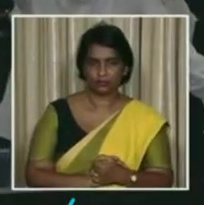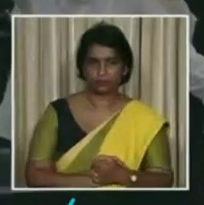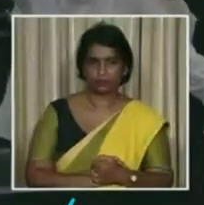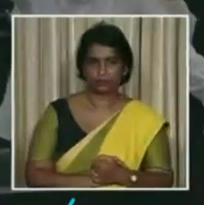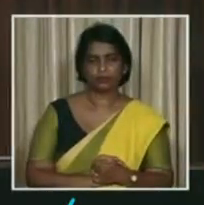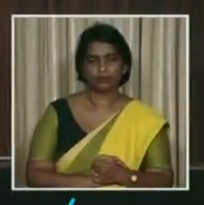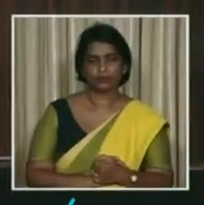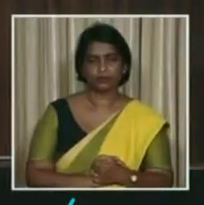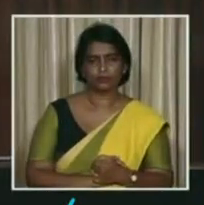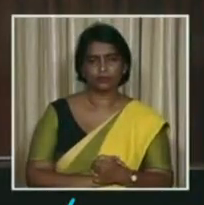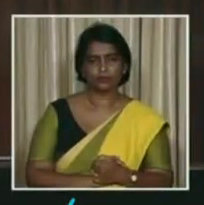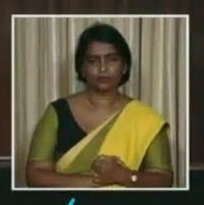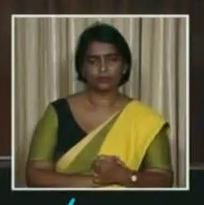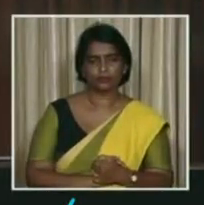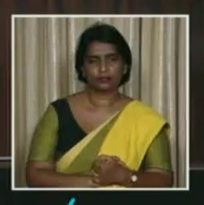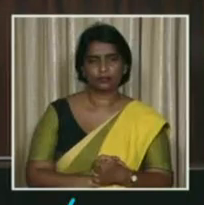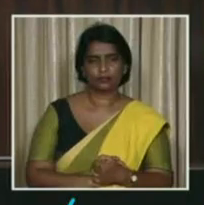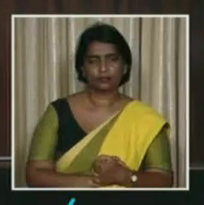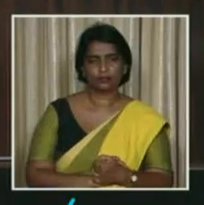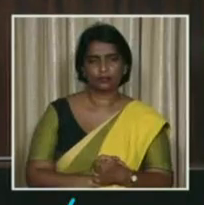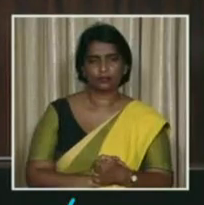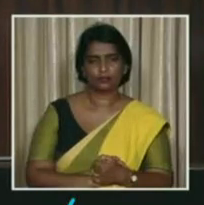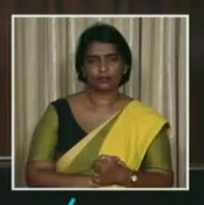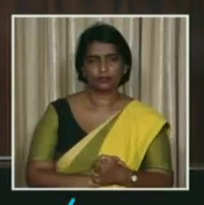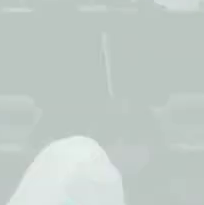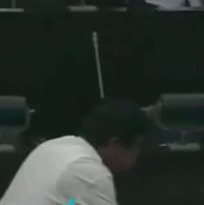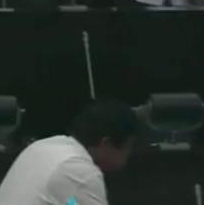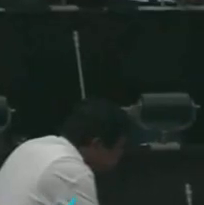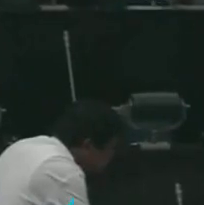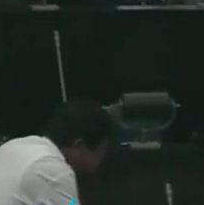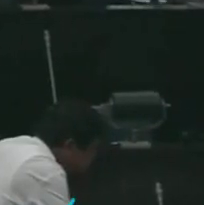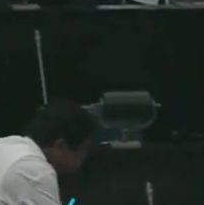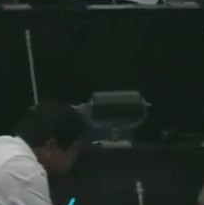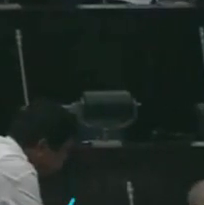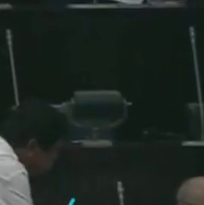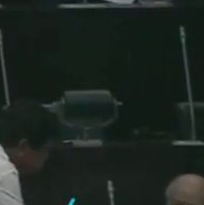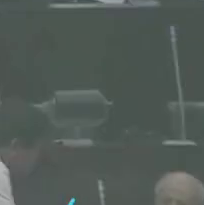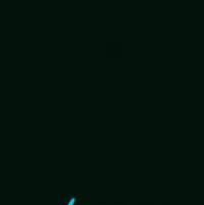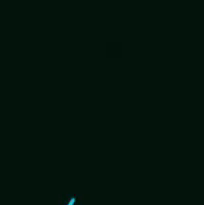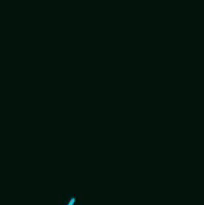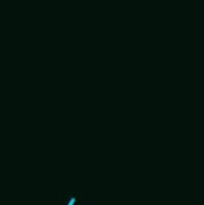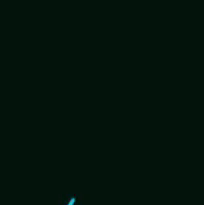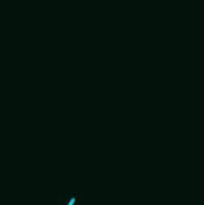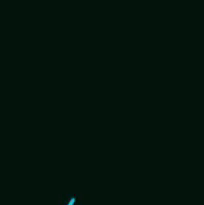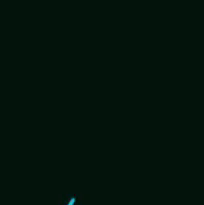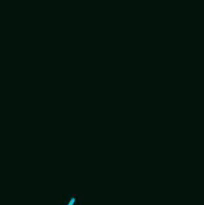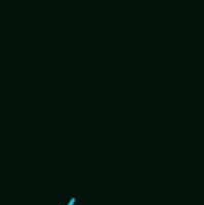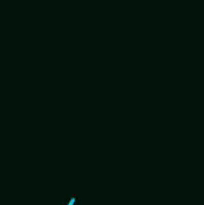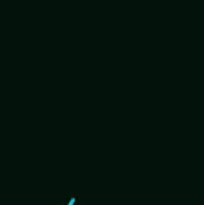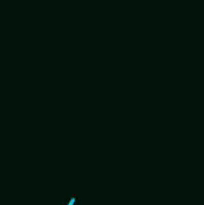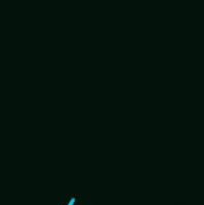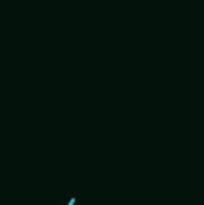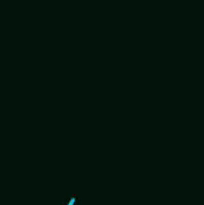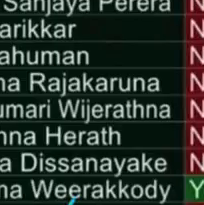නැහැ. සභාව එකඟ නැති නිසා සම්මත වුණේ නැති බව සඳහන් කරනවා. Taman කැමති විදිහට ඡන්දය පාවිච්චි කරන්න.